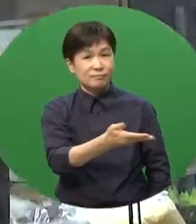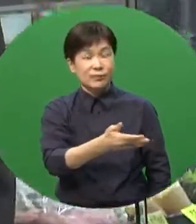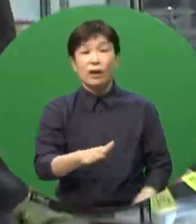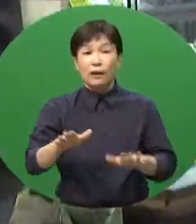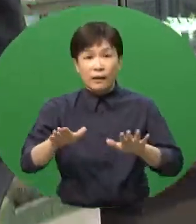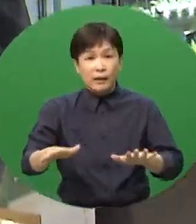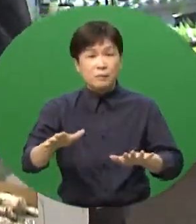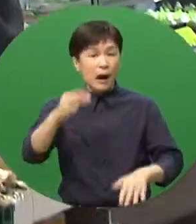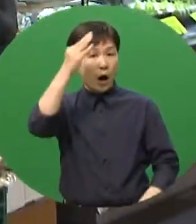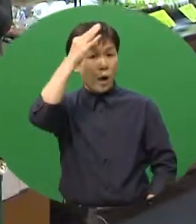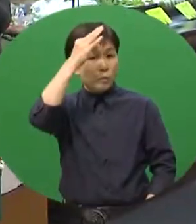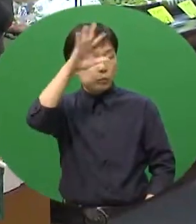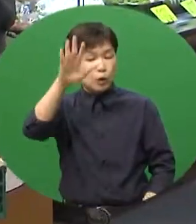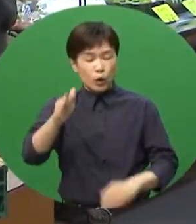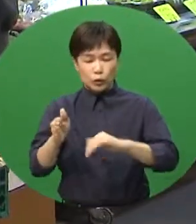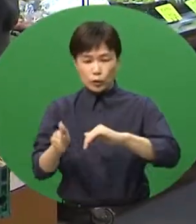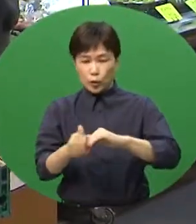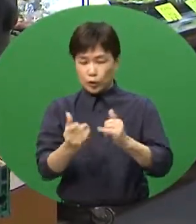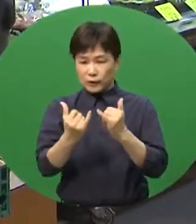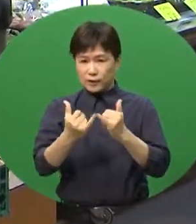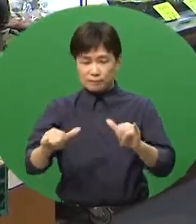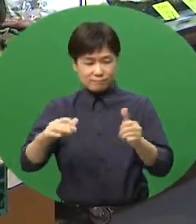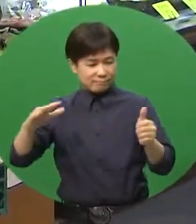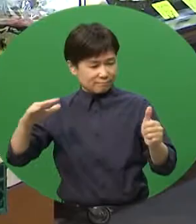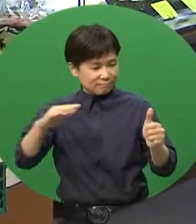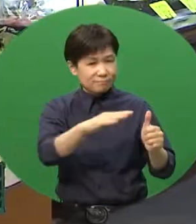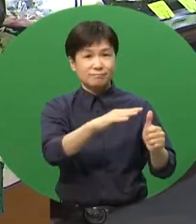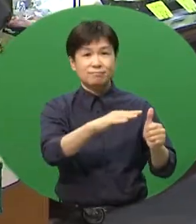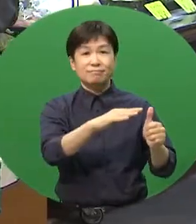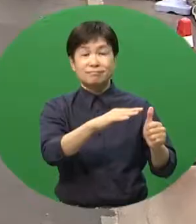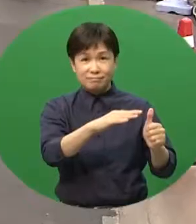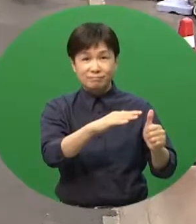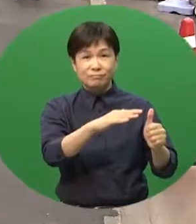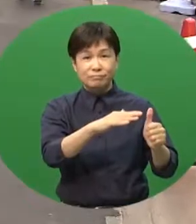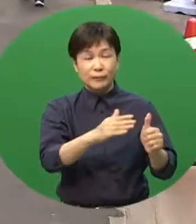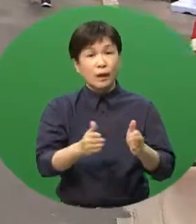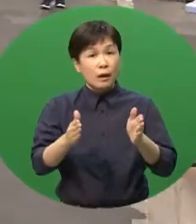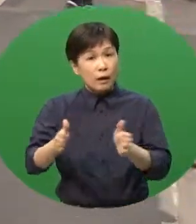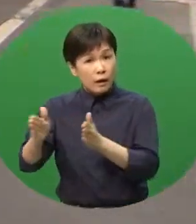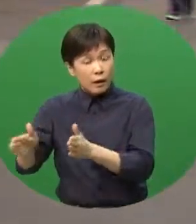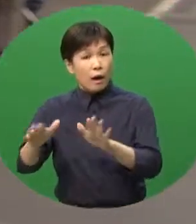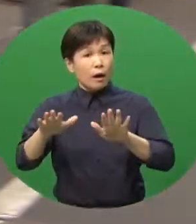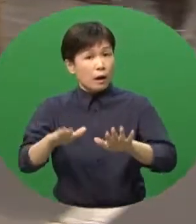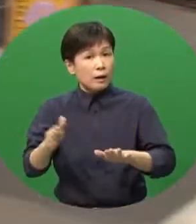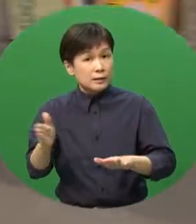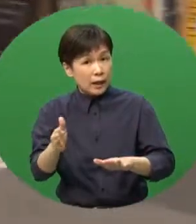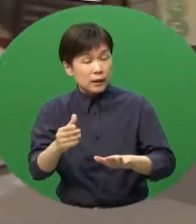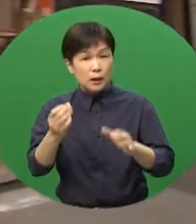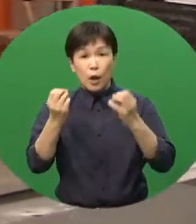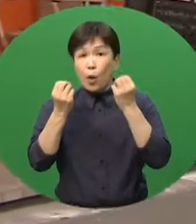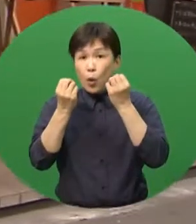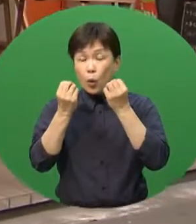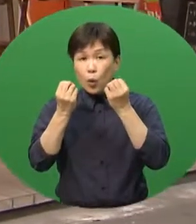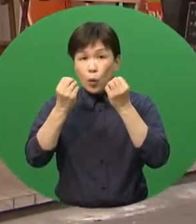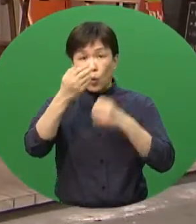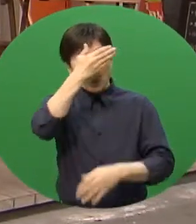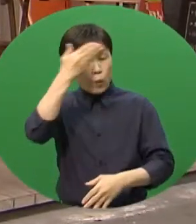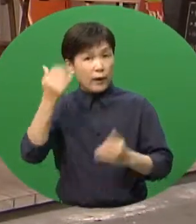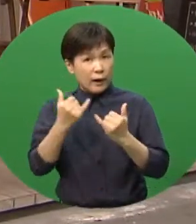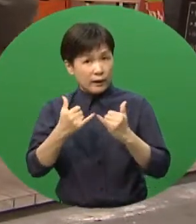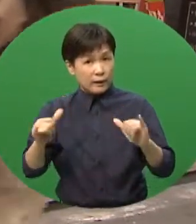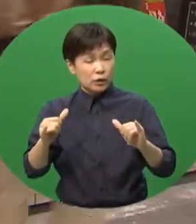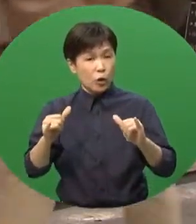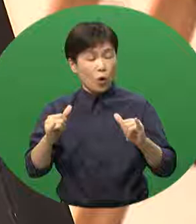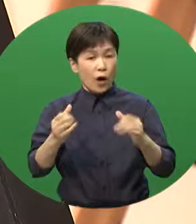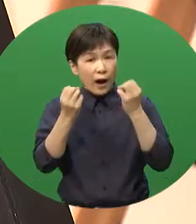信頼される老舗の食材店が多いことでも知られます。一方で若い店主たちが経営する新しい店も増